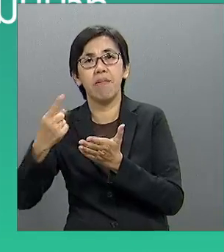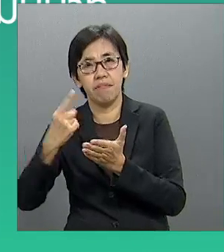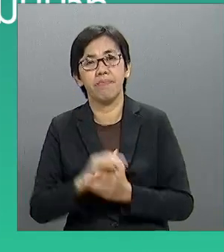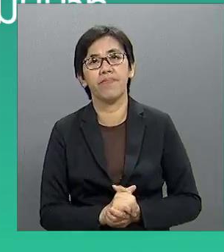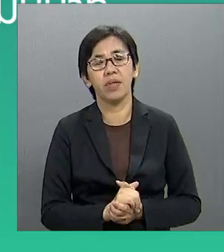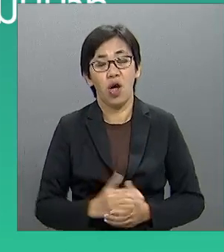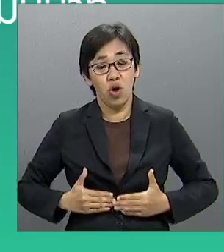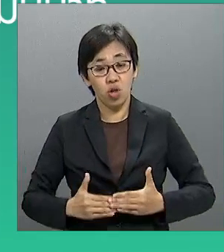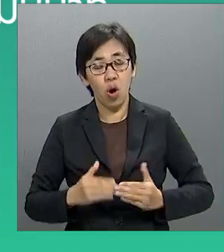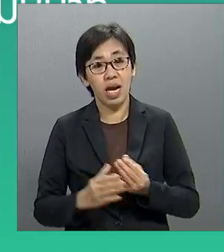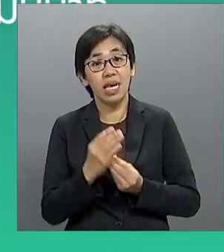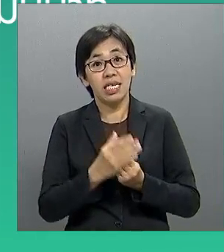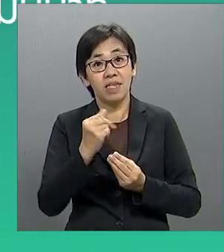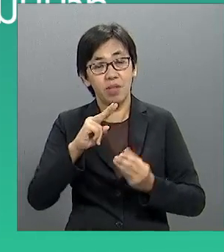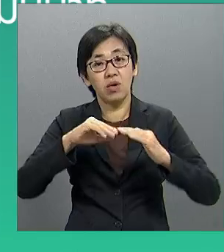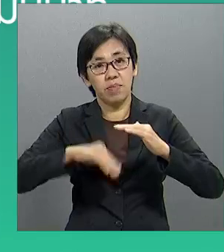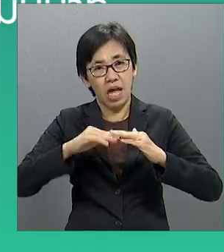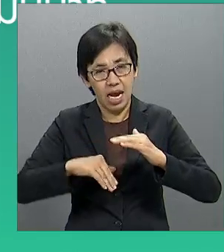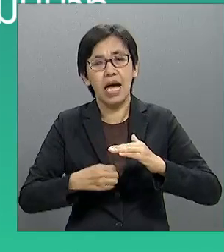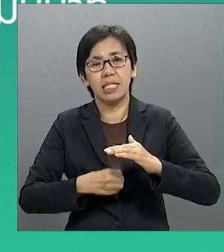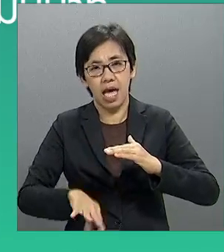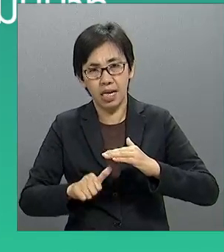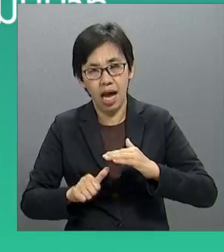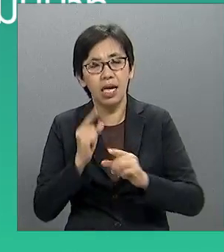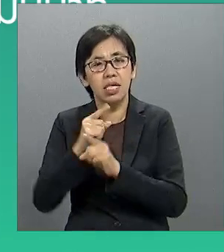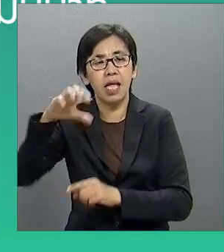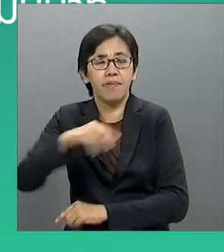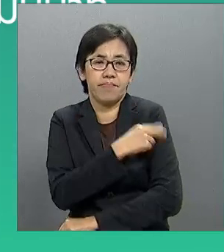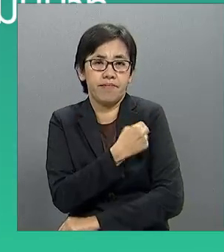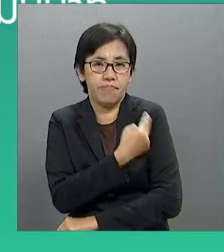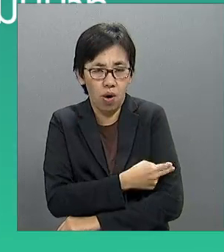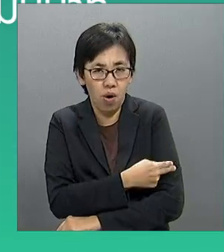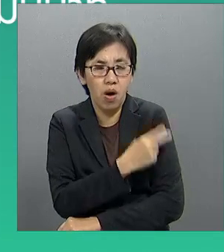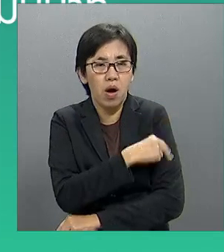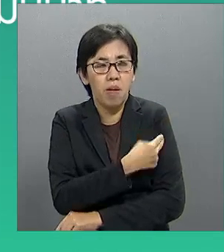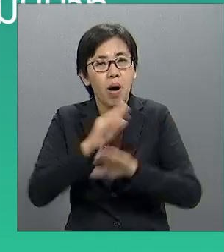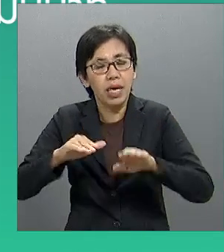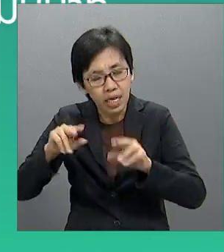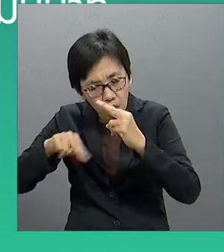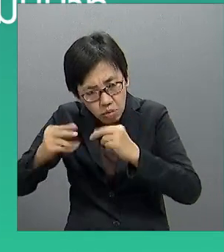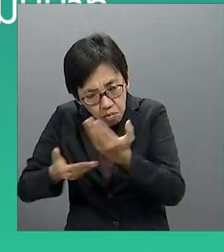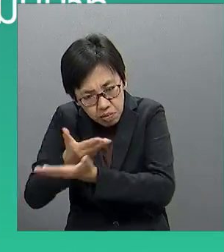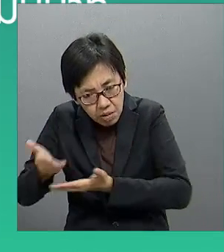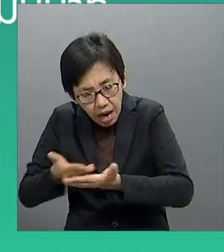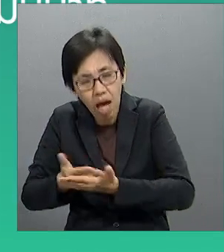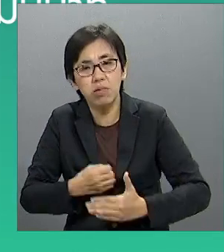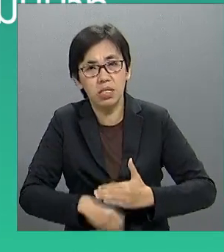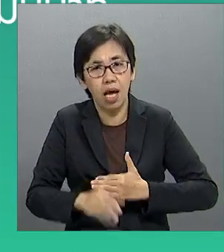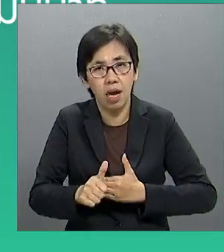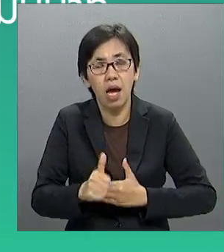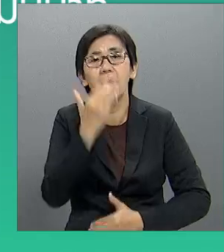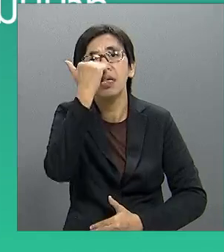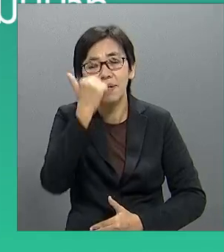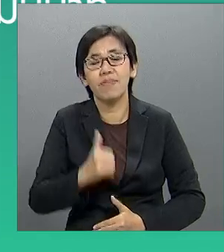ดังกล่าวเป็นไปตามความเห็นของแพทยสภาและราชวิทยาลัยสูตินรีแพทย์แห่งประเทศไทยนะคะเนื่องจากเป็นระยะเวลาที่